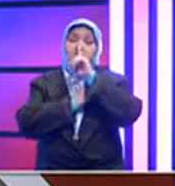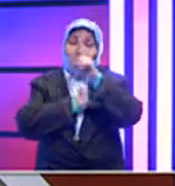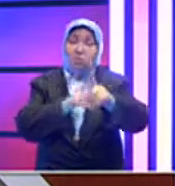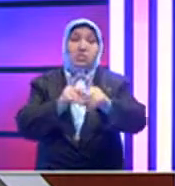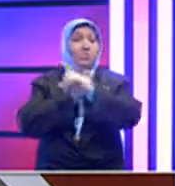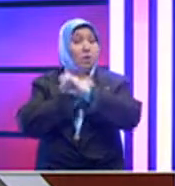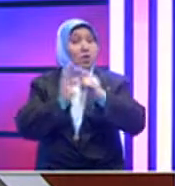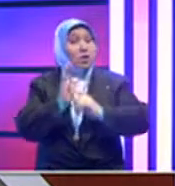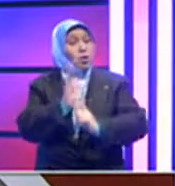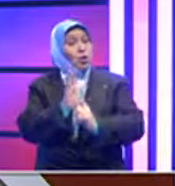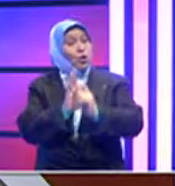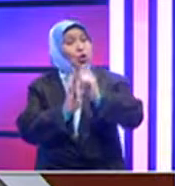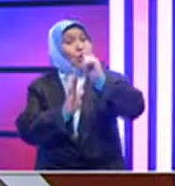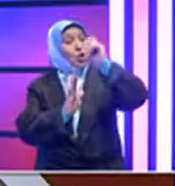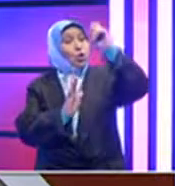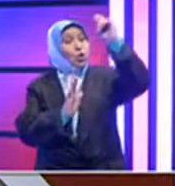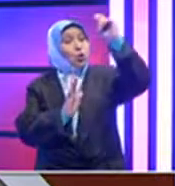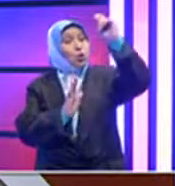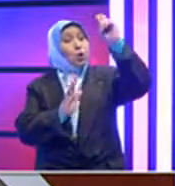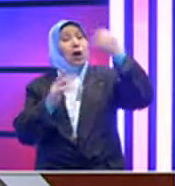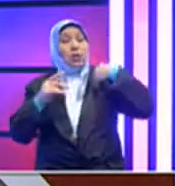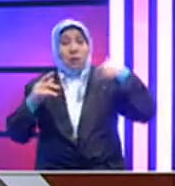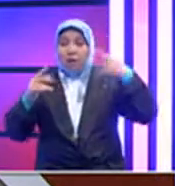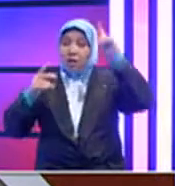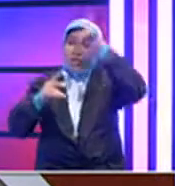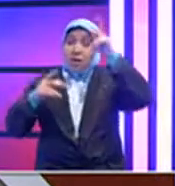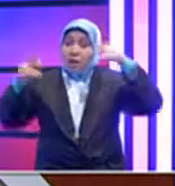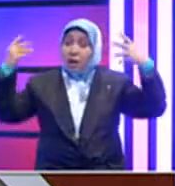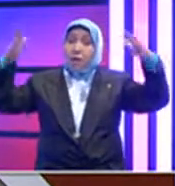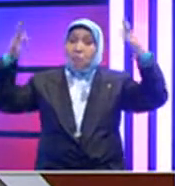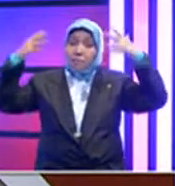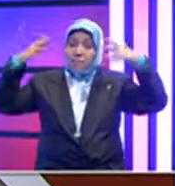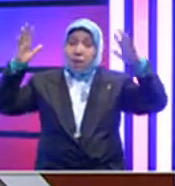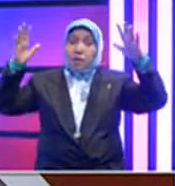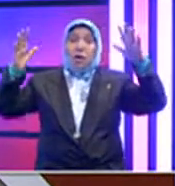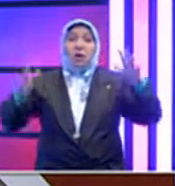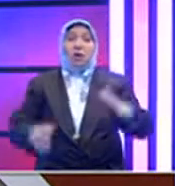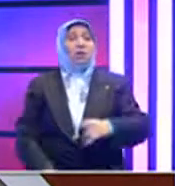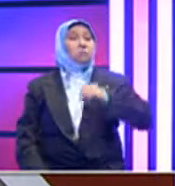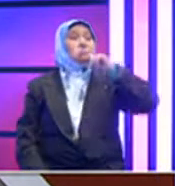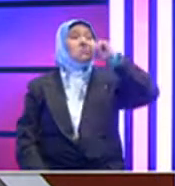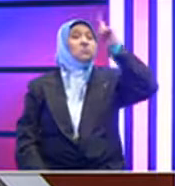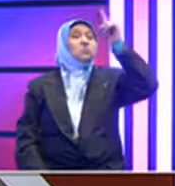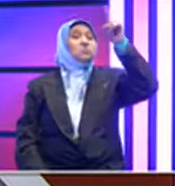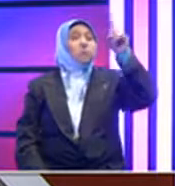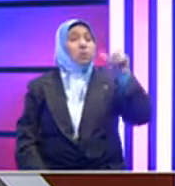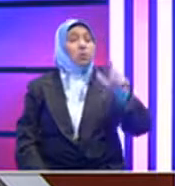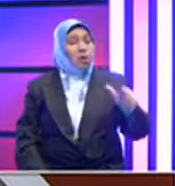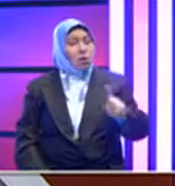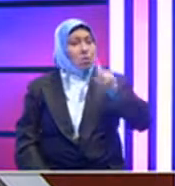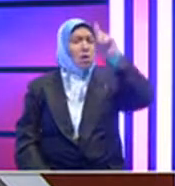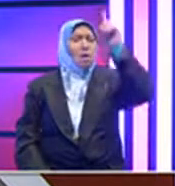Firaun ini tinggi ya dia memang ada kerajaannya hebat dalam masih ada itu adalah sombong saya Allah mulkan